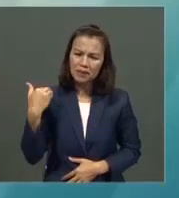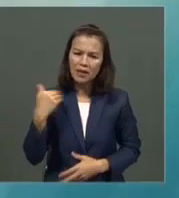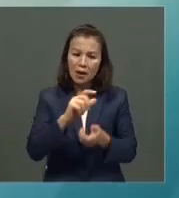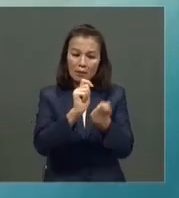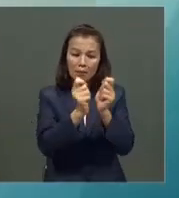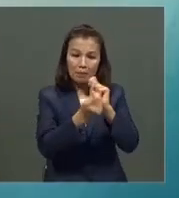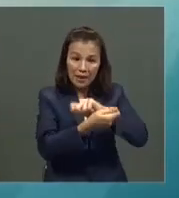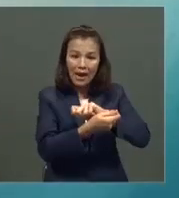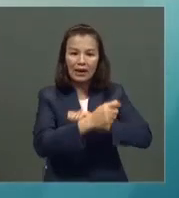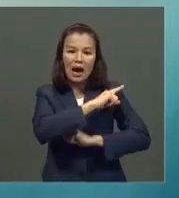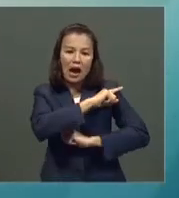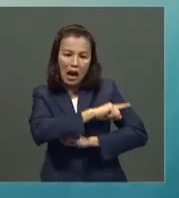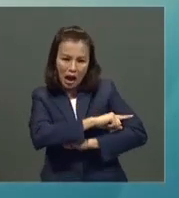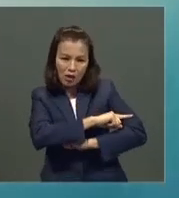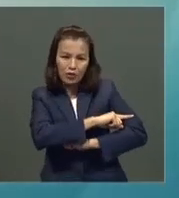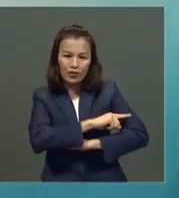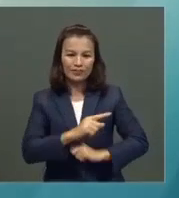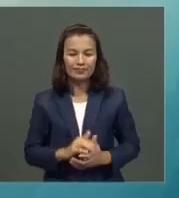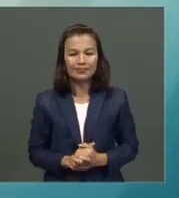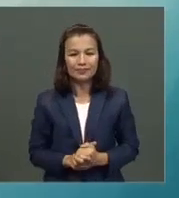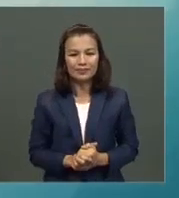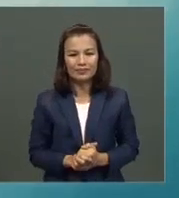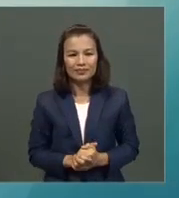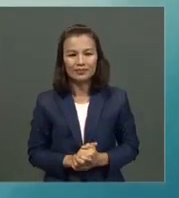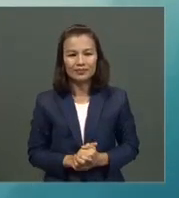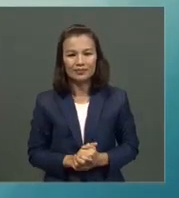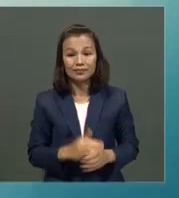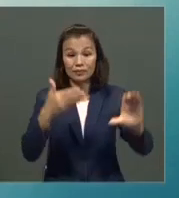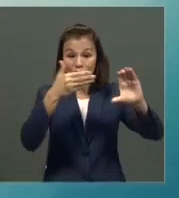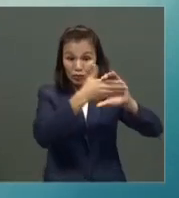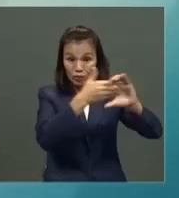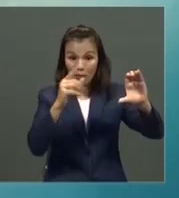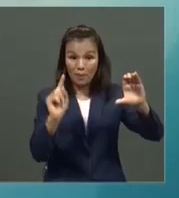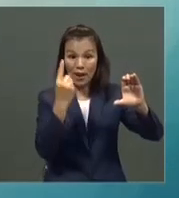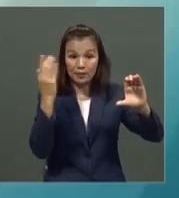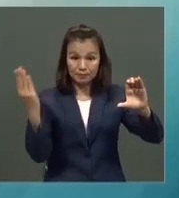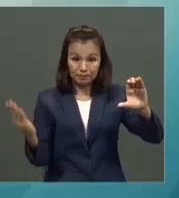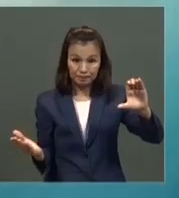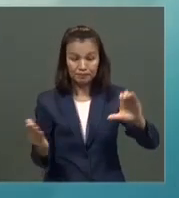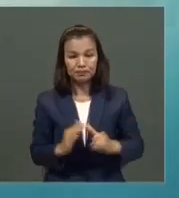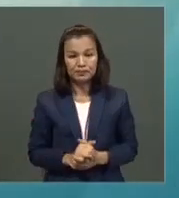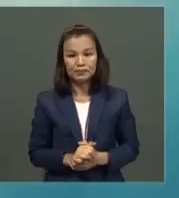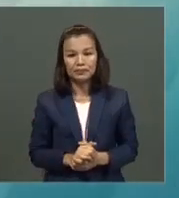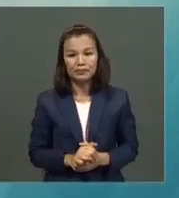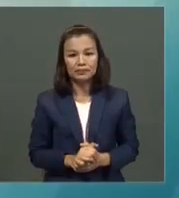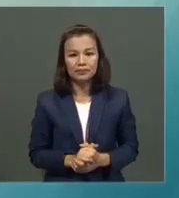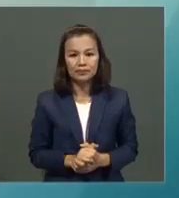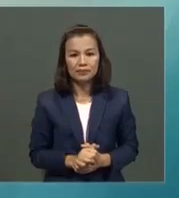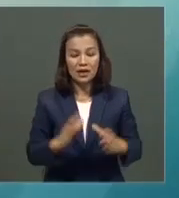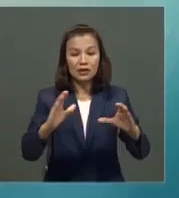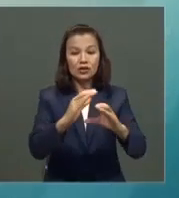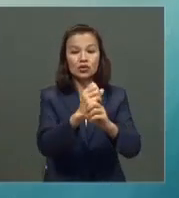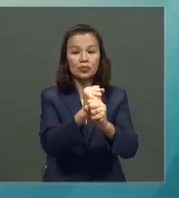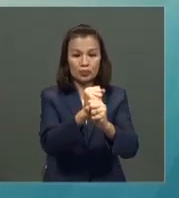ายเป็นสีขาวทั้งหมดดูสไลด์ถัดไปนิดนึงค่ะถ้าเราเห็นมาดูภาพรวมกันนิ